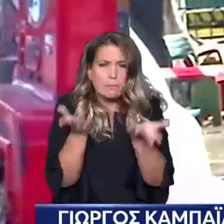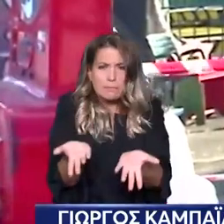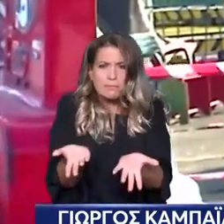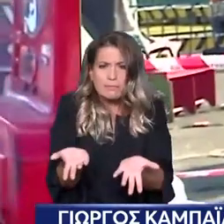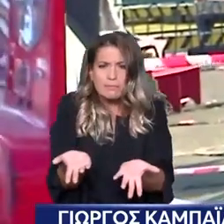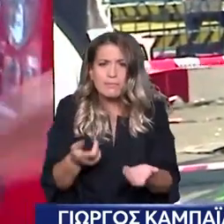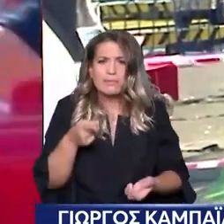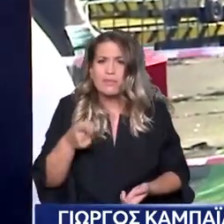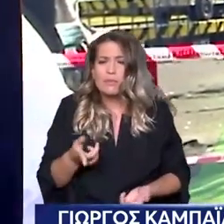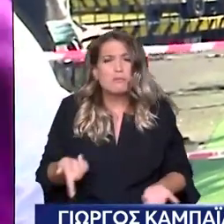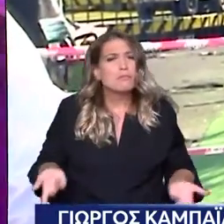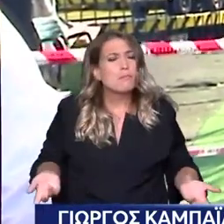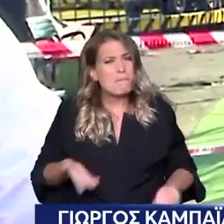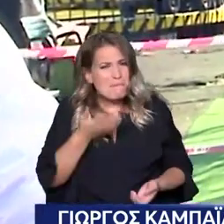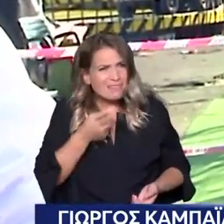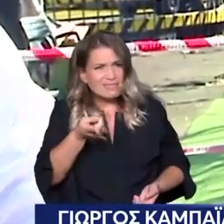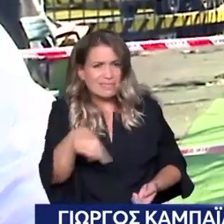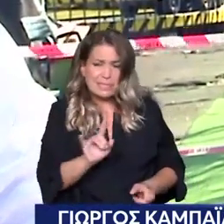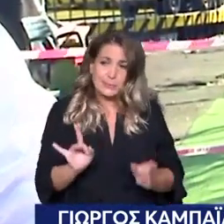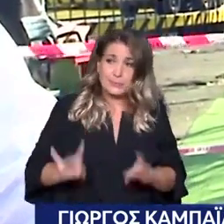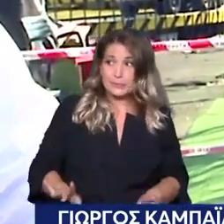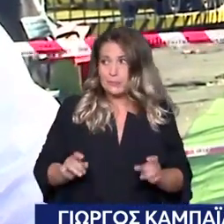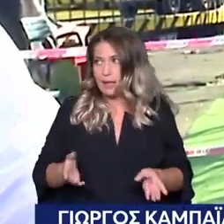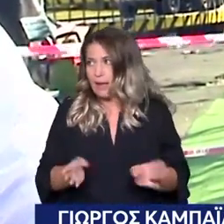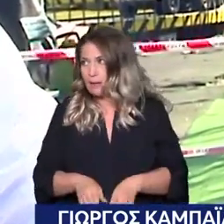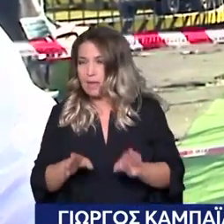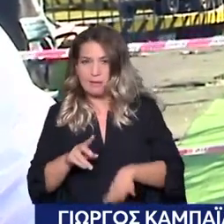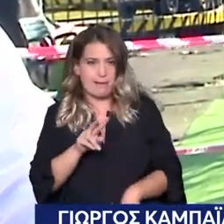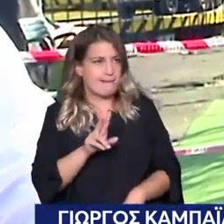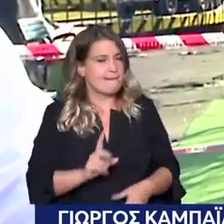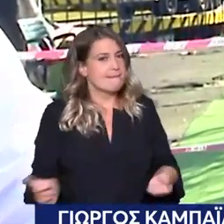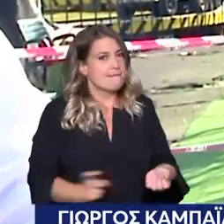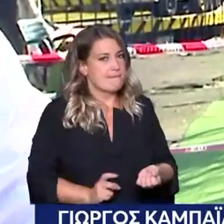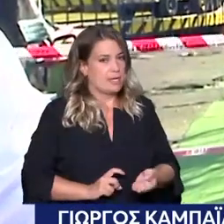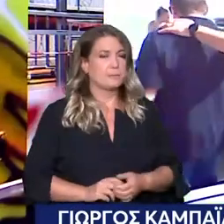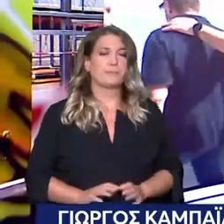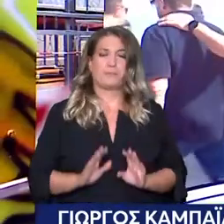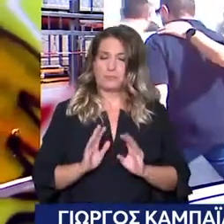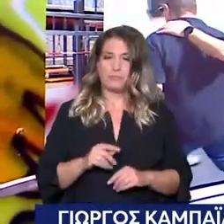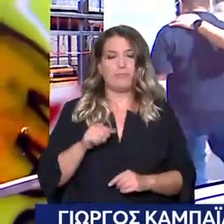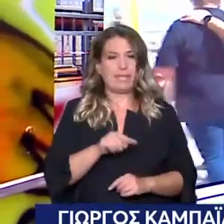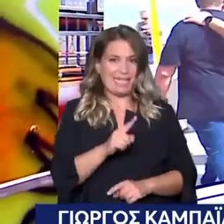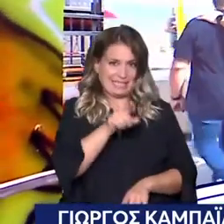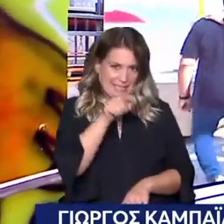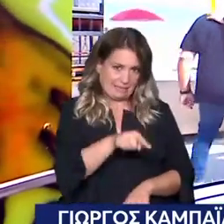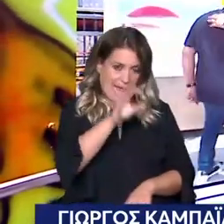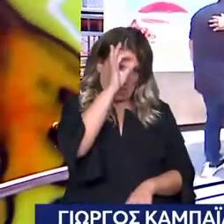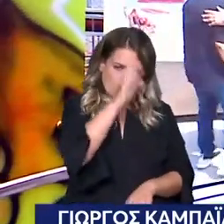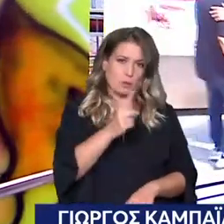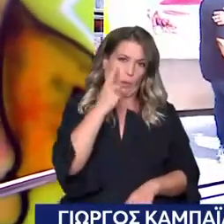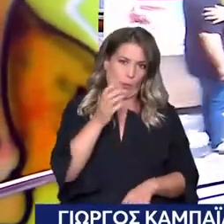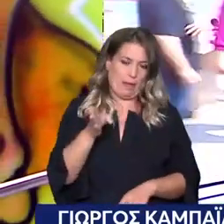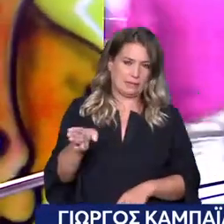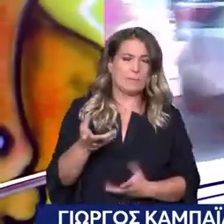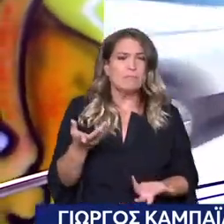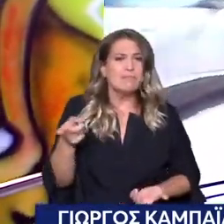Αντιμετωπίζουν μια κατάσταση σαν να μην συμβαίνει τίποτα. Πρώτα απ' όλα, να το πούμε ότι τον είδε η αστυνομία για να μην αδικούμε τους αστυνομικούς που ήταν εκεί. Ναι, τι